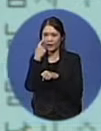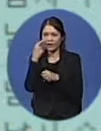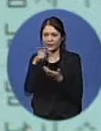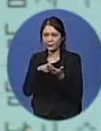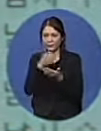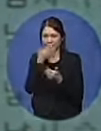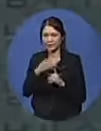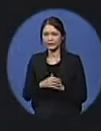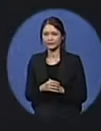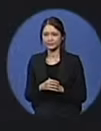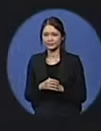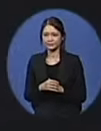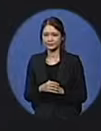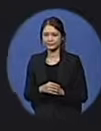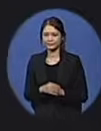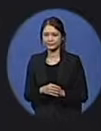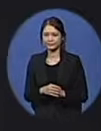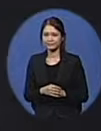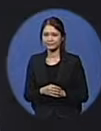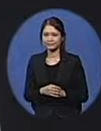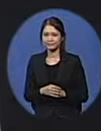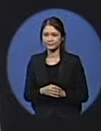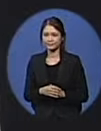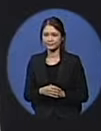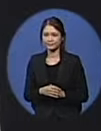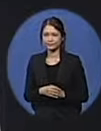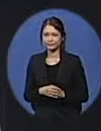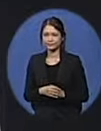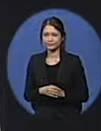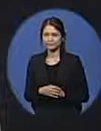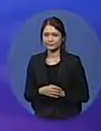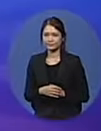있습니다. 국지TV 뉴스 김소연입니다.